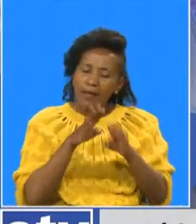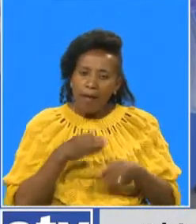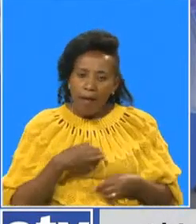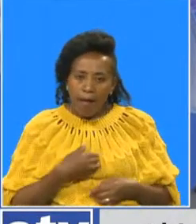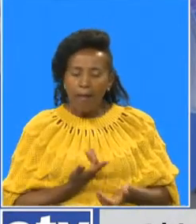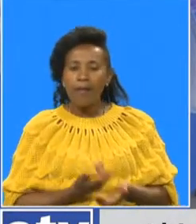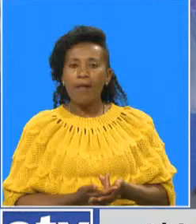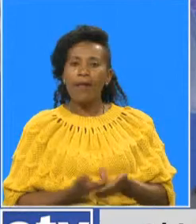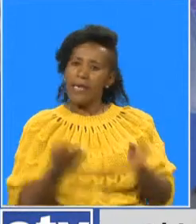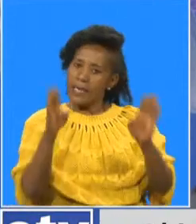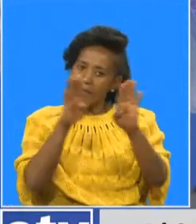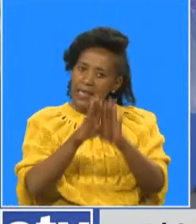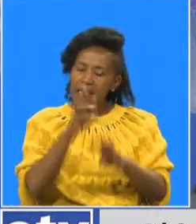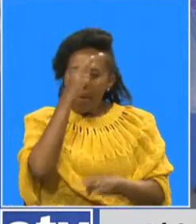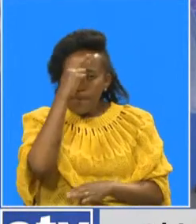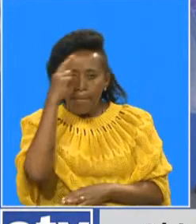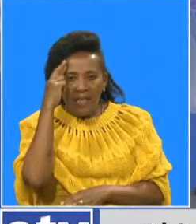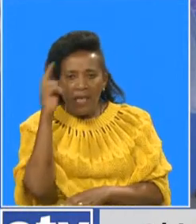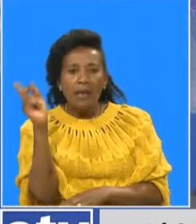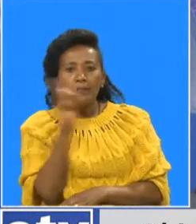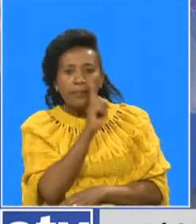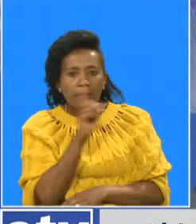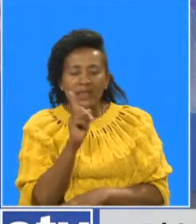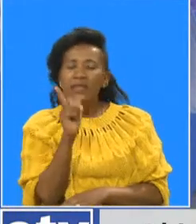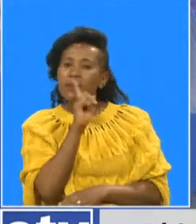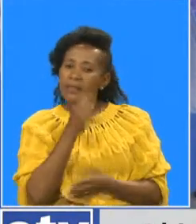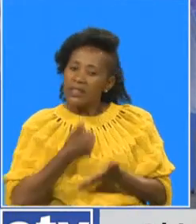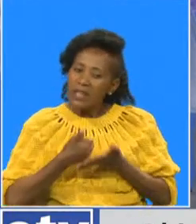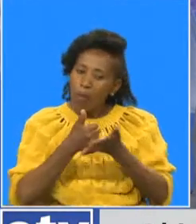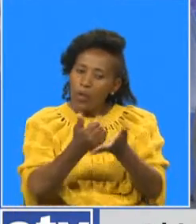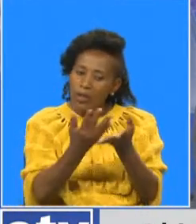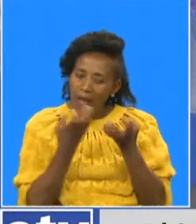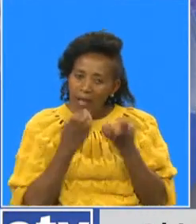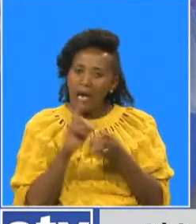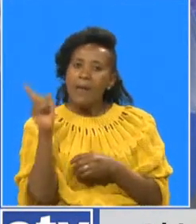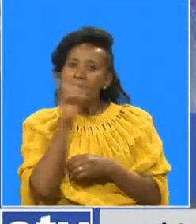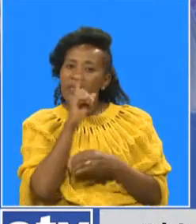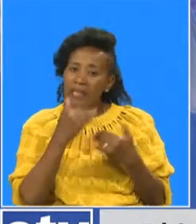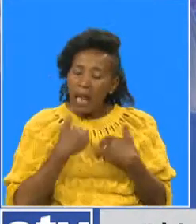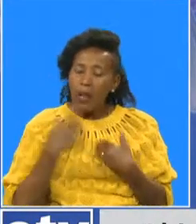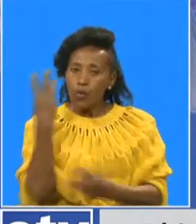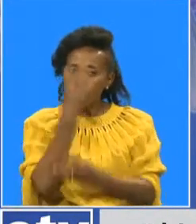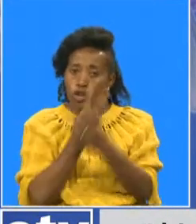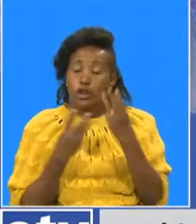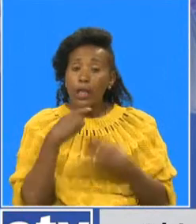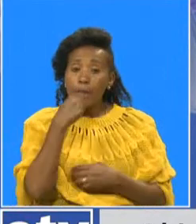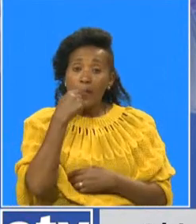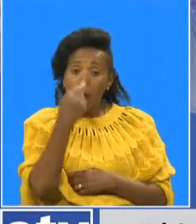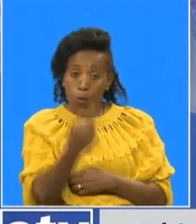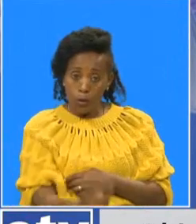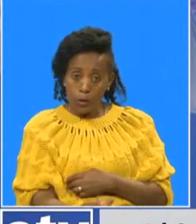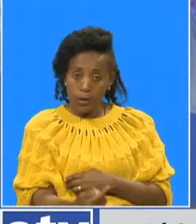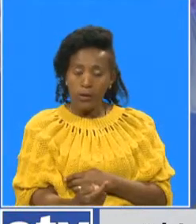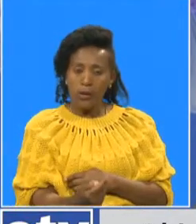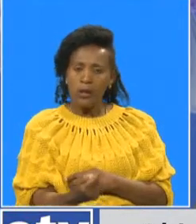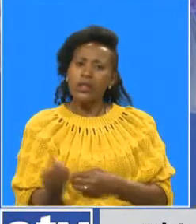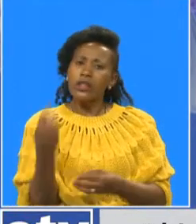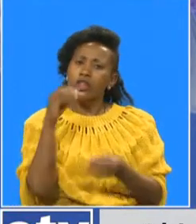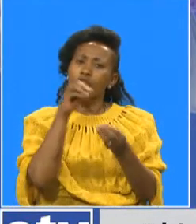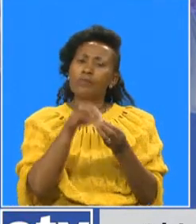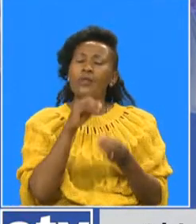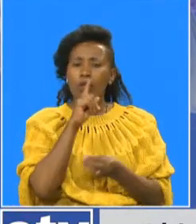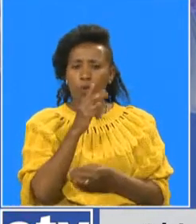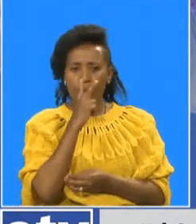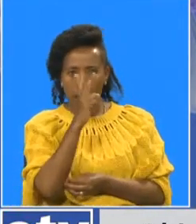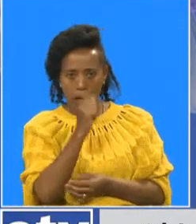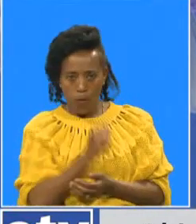አለ፣ የተዘጋበትስ ምክንያት ምንድን ነው፣ ምን ሰፖርት ይፈልጋል፣ ምንድን ነው ያለው ችግር የሚለው ሶሪ ጭምር ነው